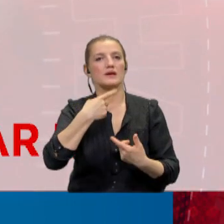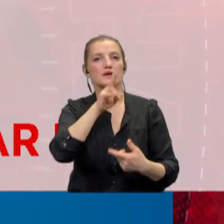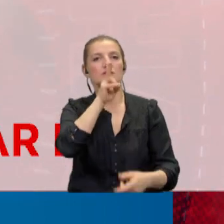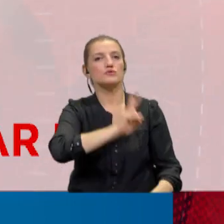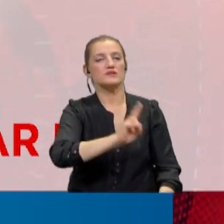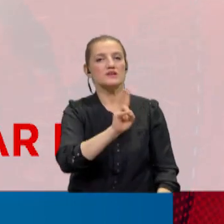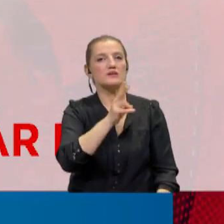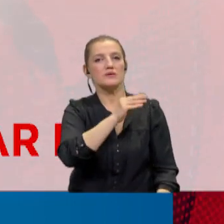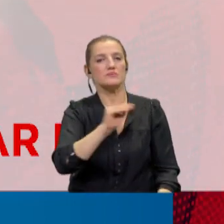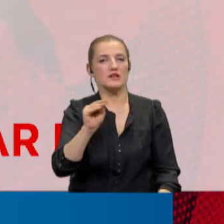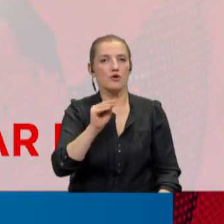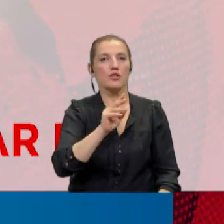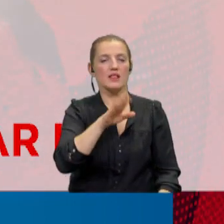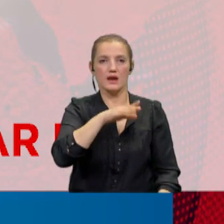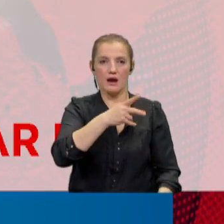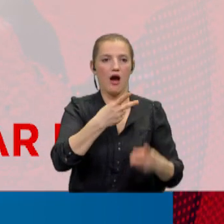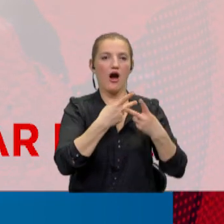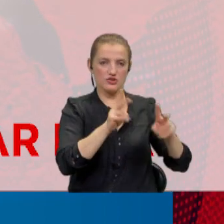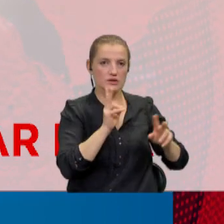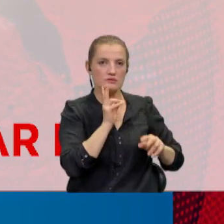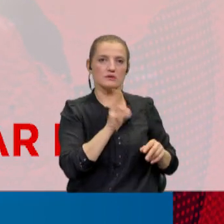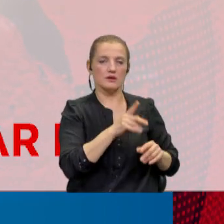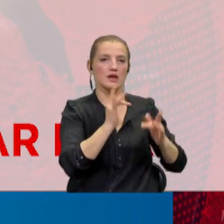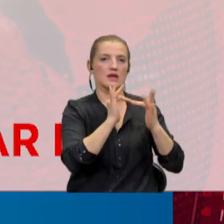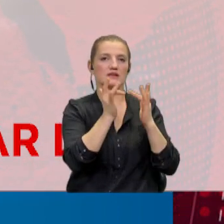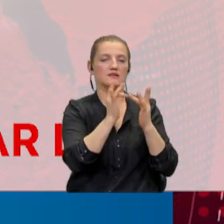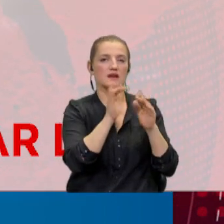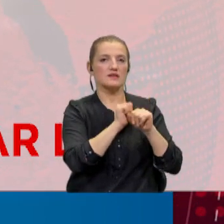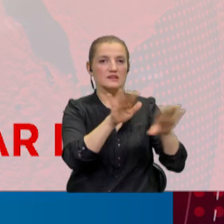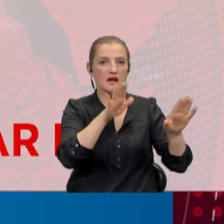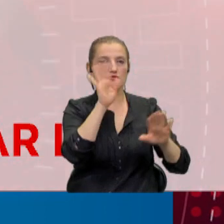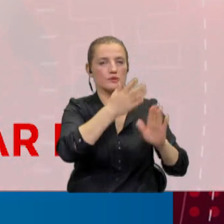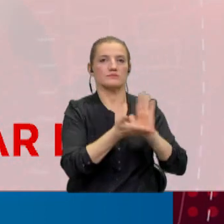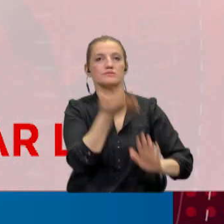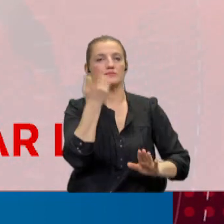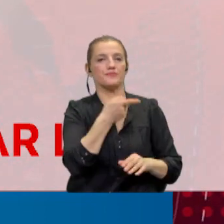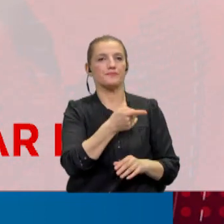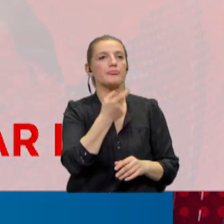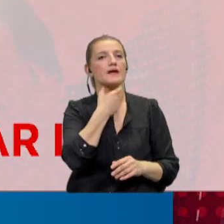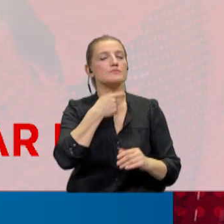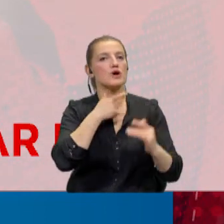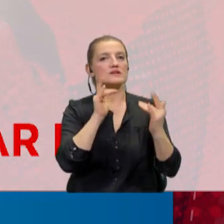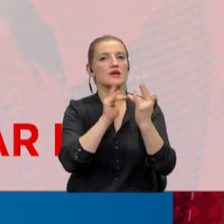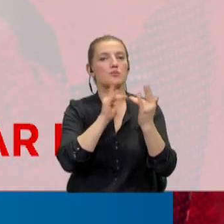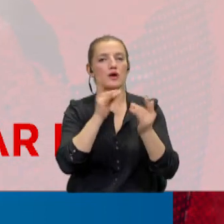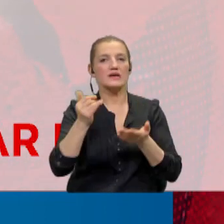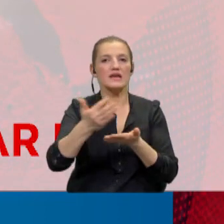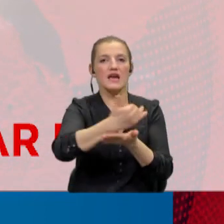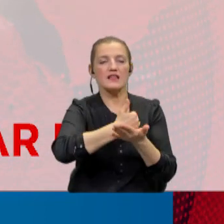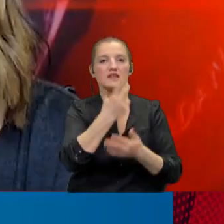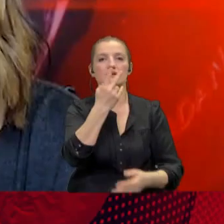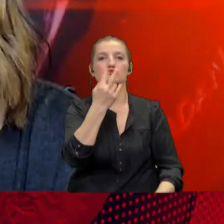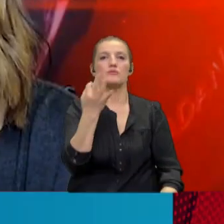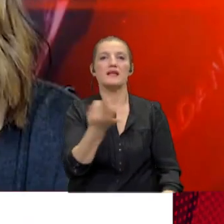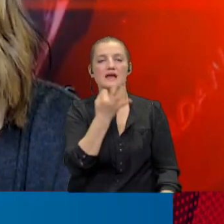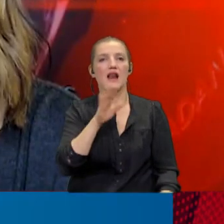220 milyon lira geç dediğimiz açıklayınca internet sitesine Yayınları kaldırdılar boğaz köprülerinden alınan para 2,5